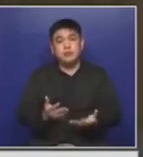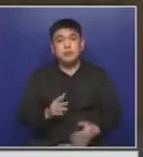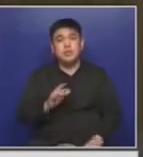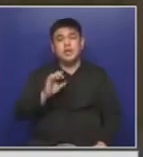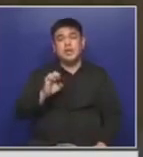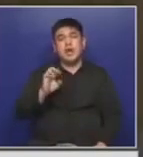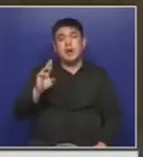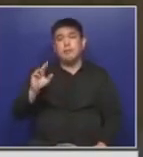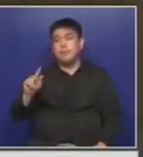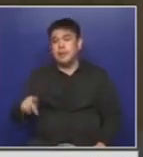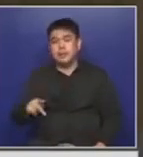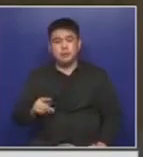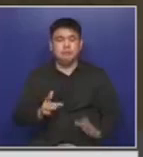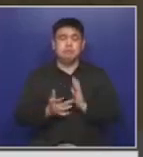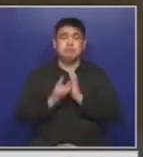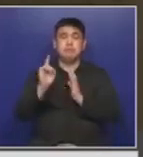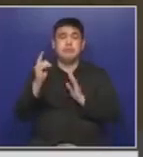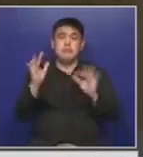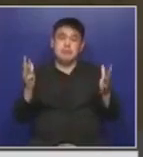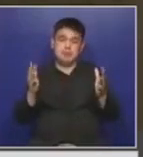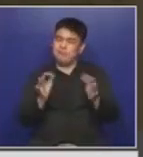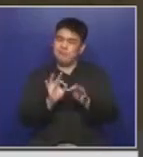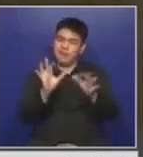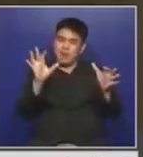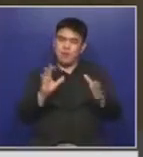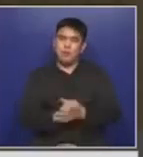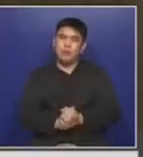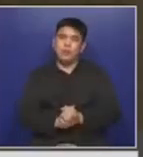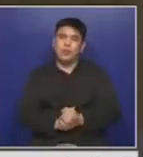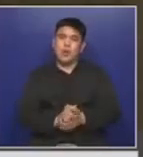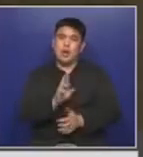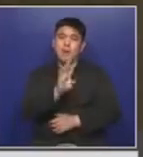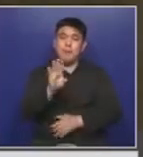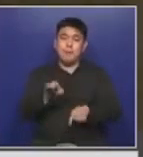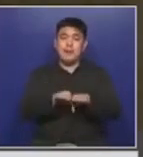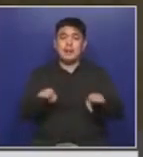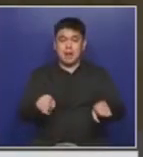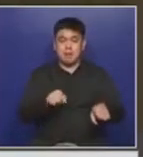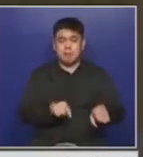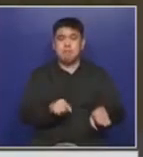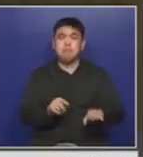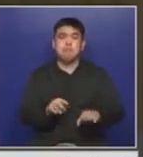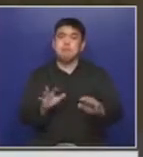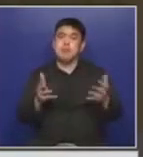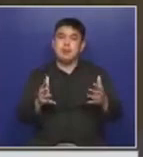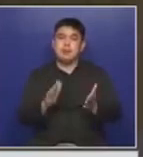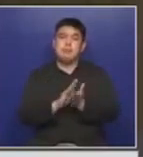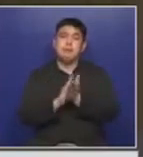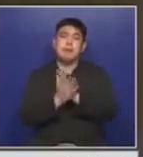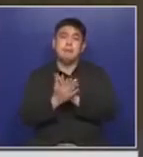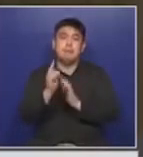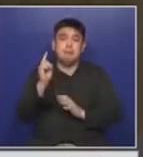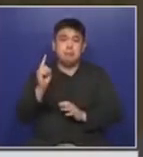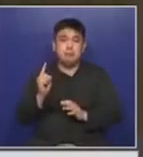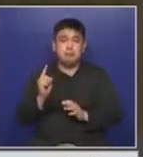ไม่ทันสมัยแต่เป็นเรื่องของการที่ระบบมาตรฐานบัญชีเหล่านี้นะครับมีการเปลี่ยนแปลงปรับป